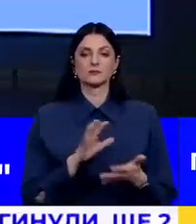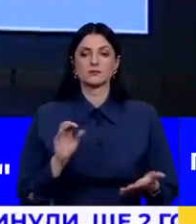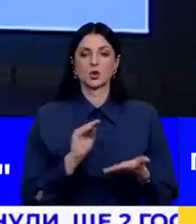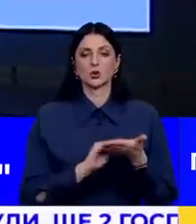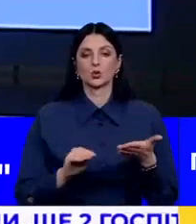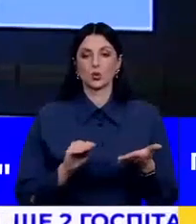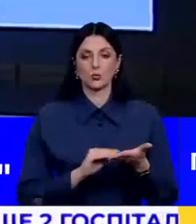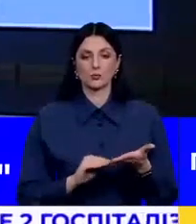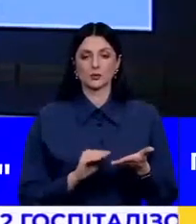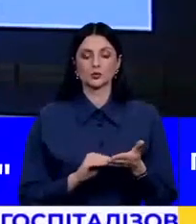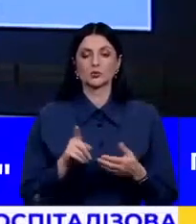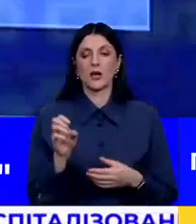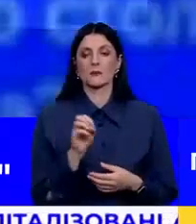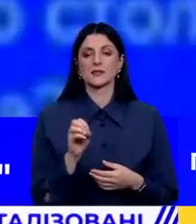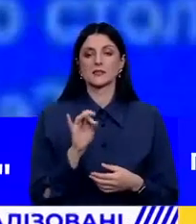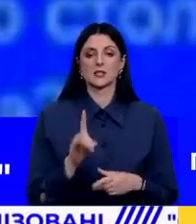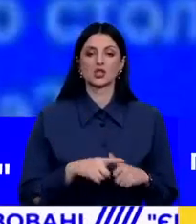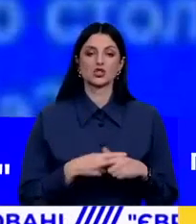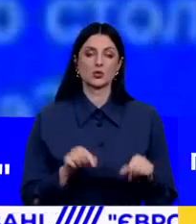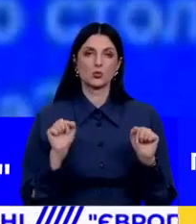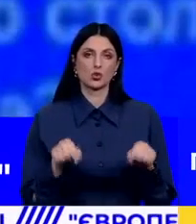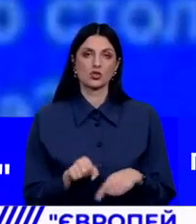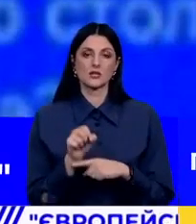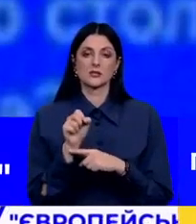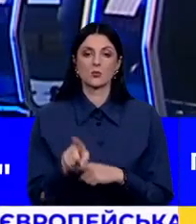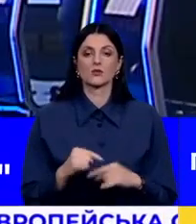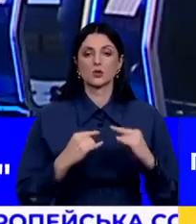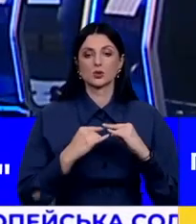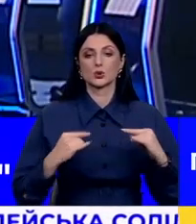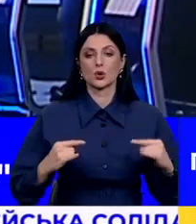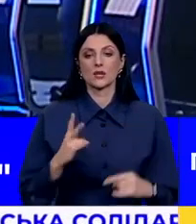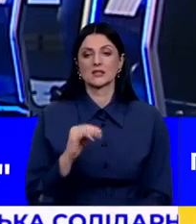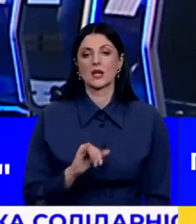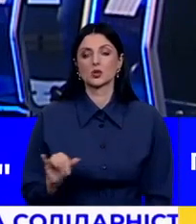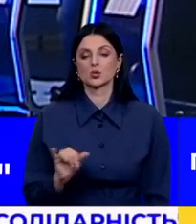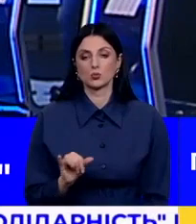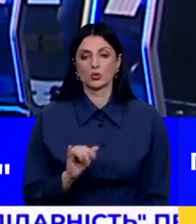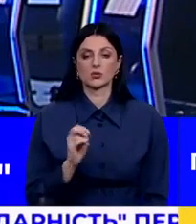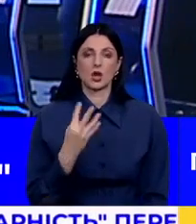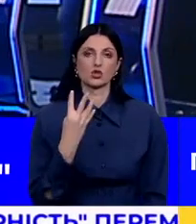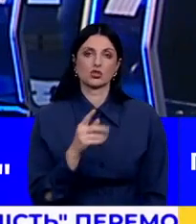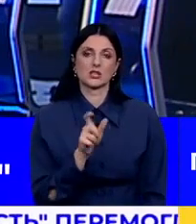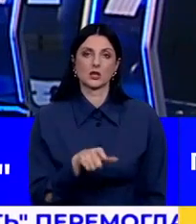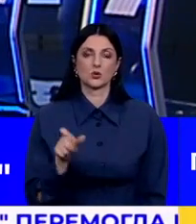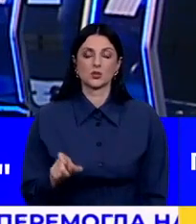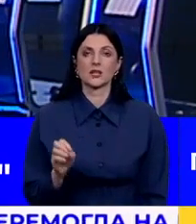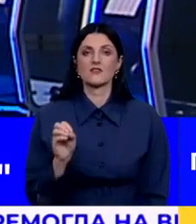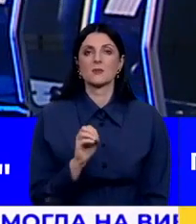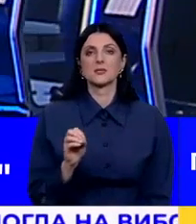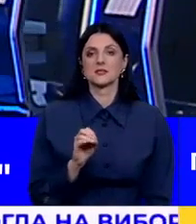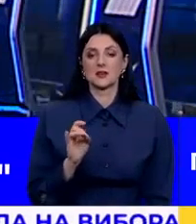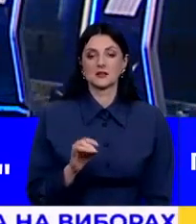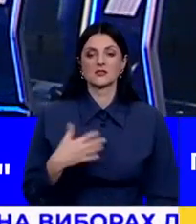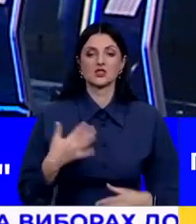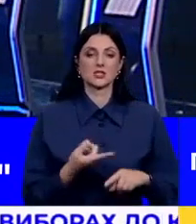допису в месенджер епіцентра. Чи можна замовити столик на суботу на 4 людини? В епіцентрі вже із